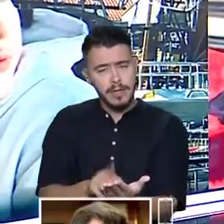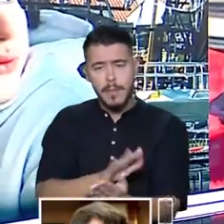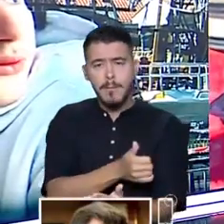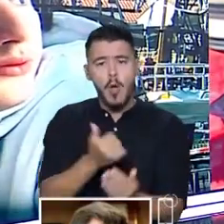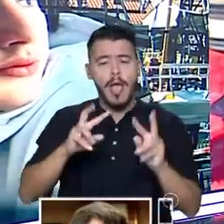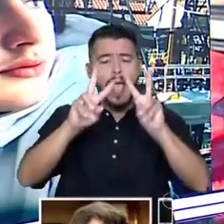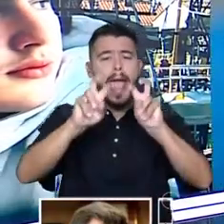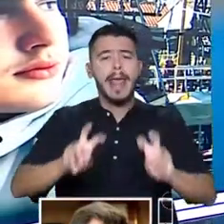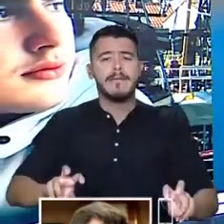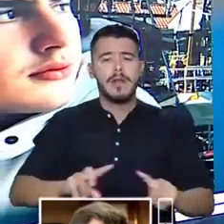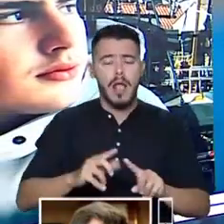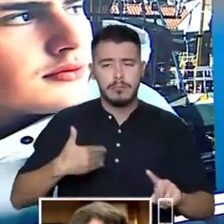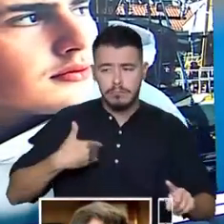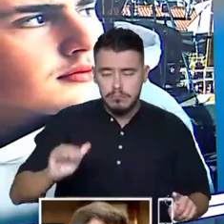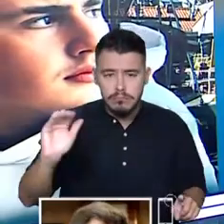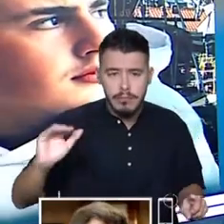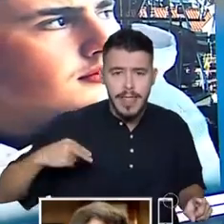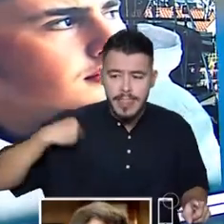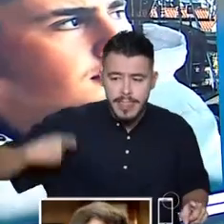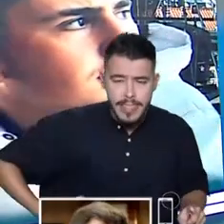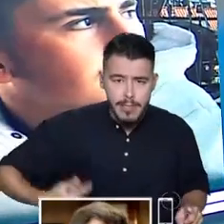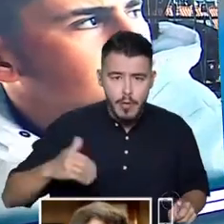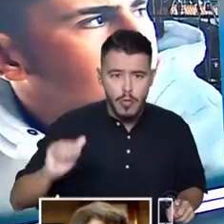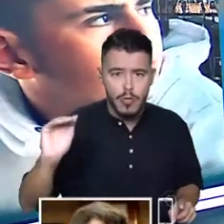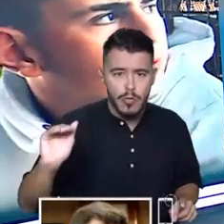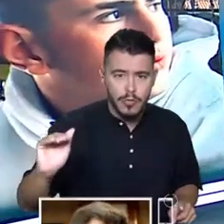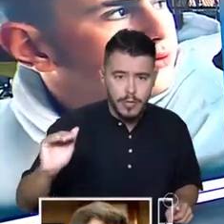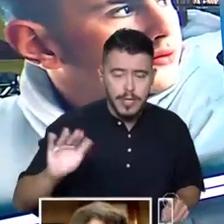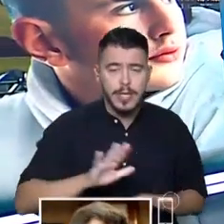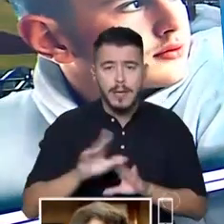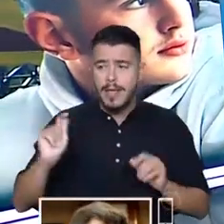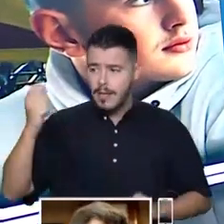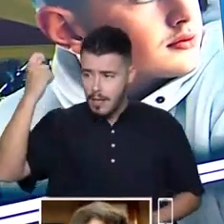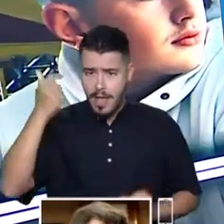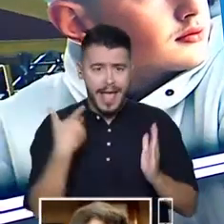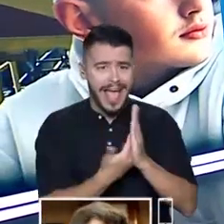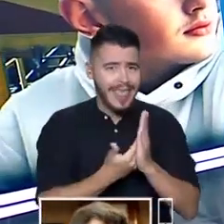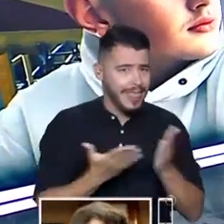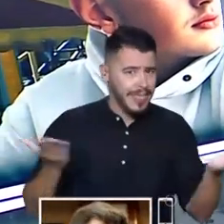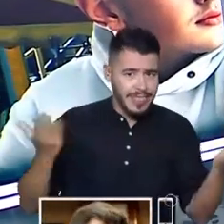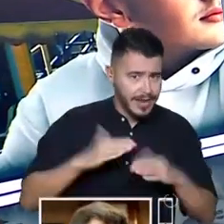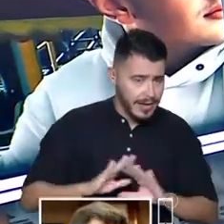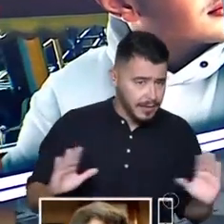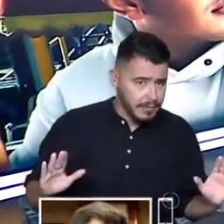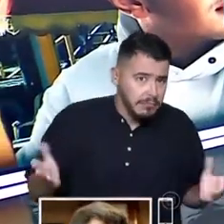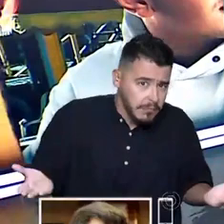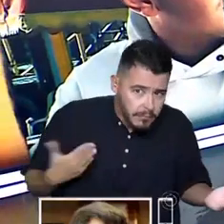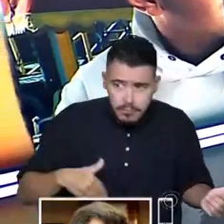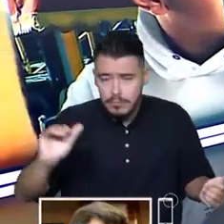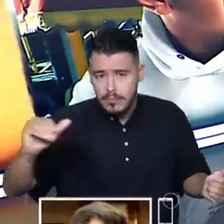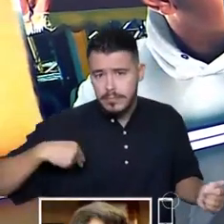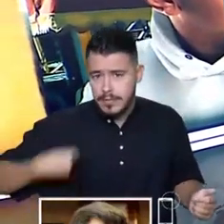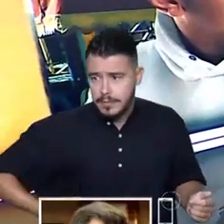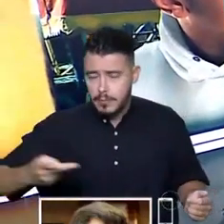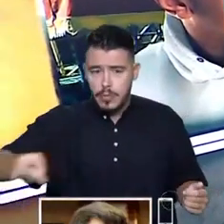ξέρουμε ότι δεν είχε άδεια. Η αστυνομία είχε ζητήσει από το Δήμο να το κλείσει, γιατί δεν είχε πάρει άδεια και δεν είχε και ρεύμα.